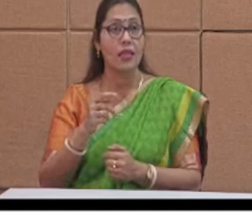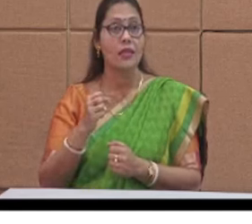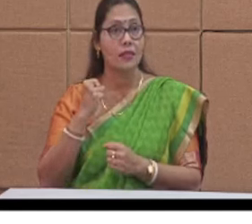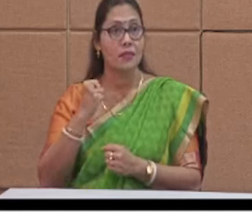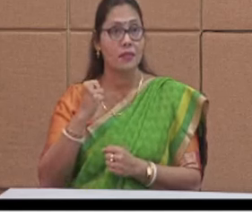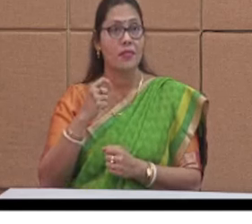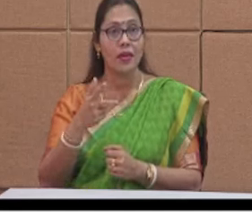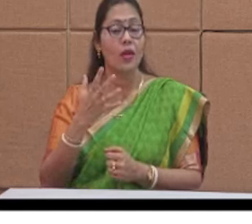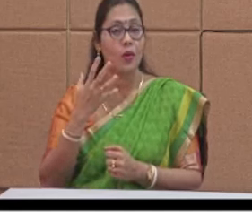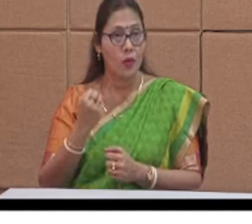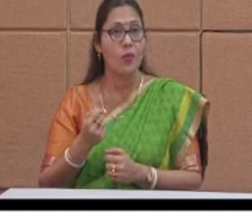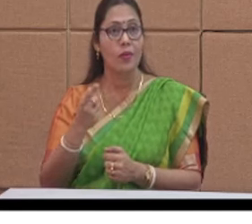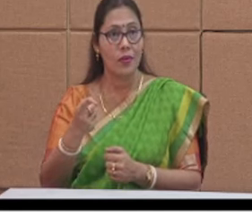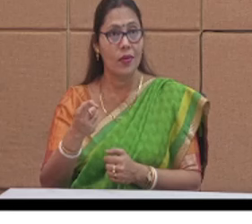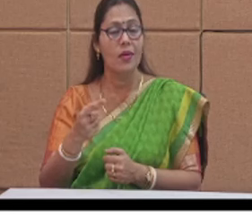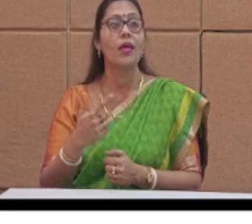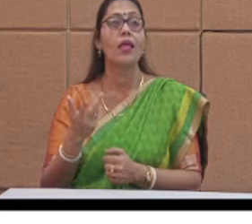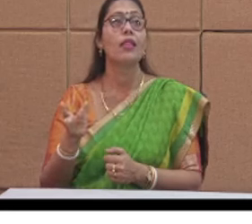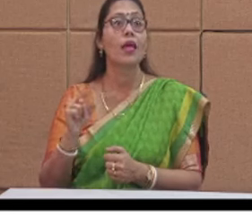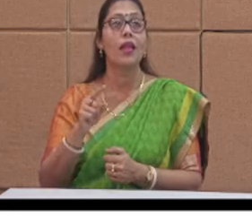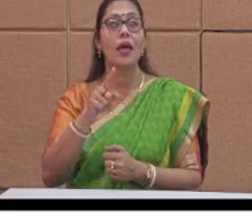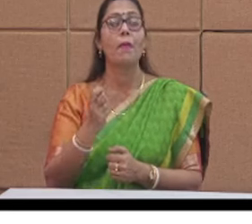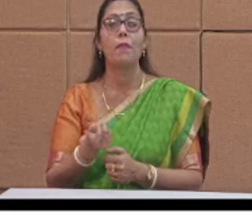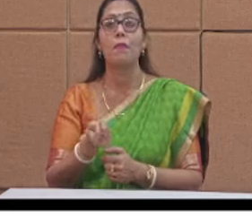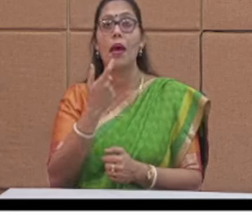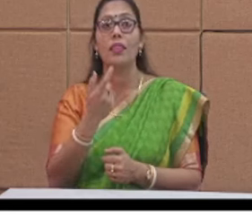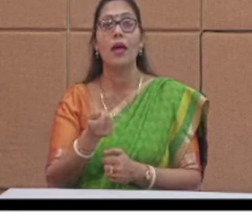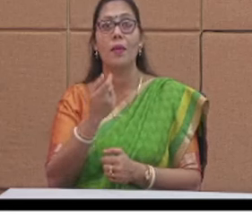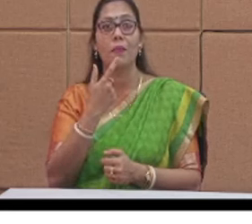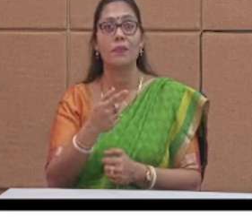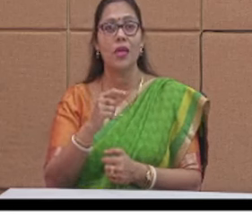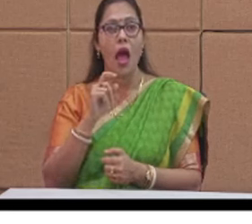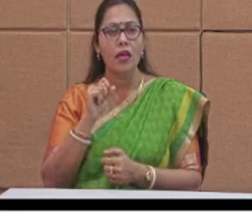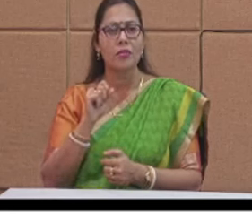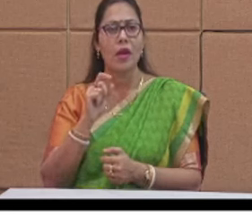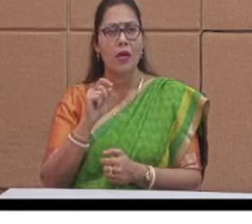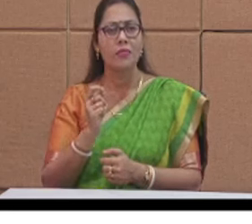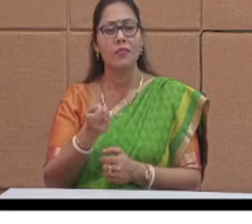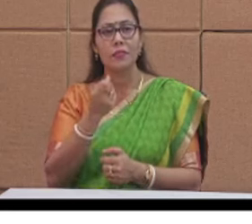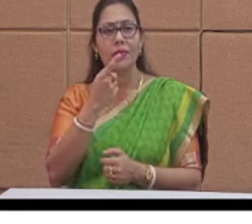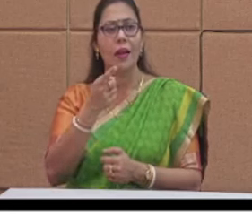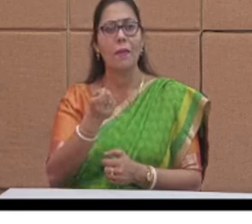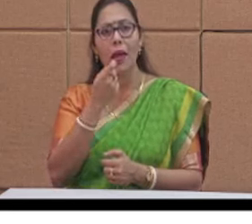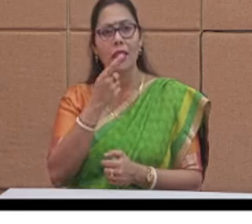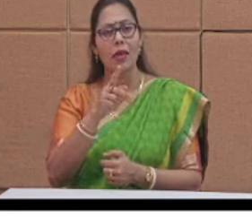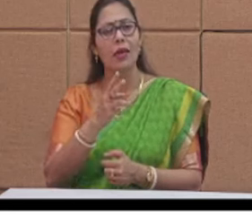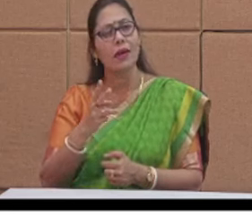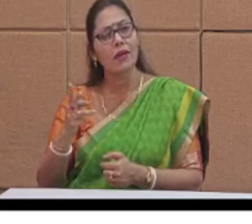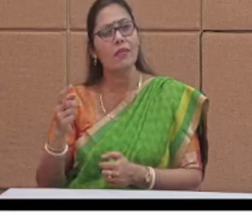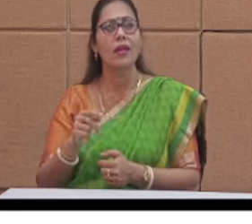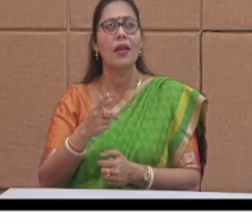ইতিমধ্যেই খুব শক্ত করে ফেলেছো তাহলে তুমি চিবিয়ে চিবিয়ে দেখো